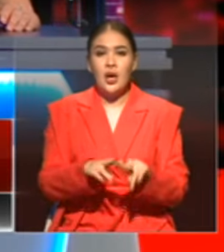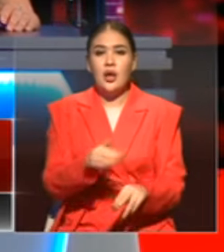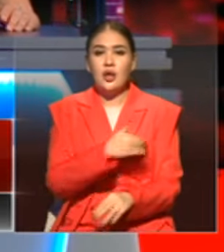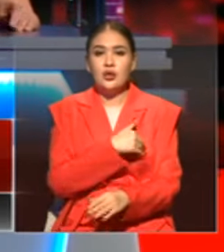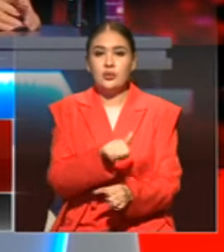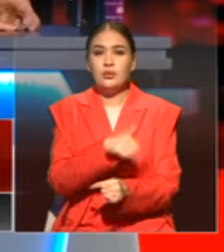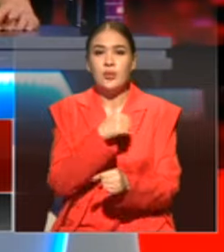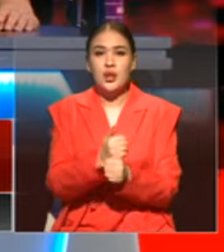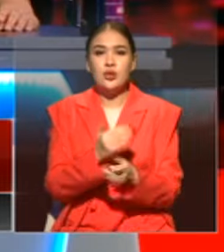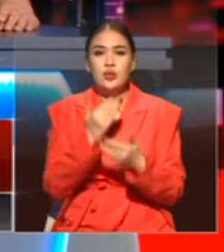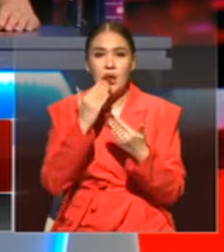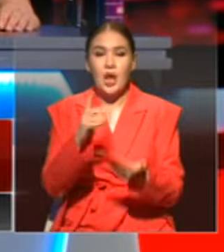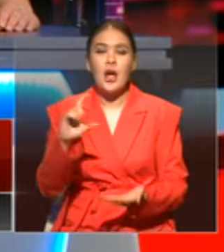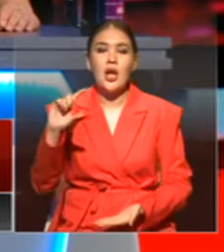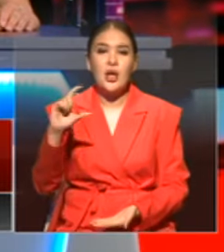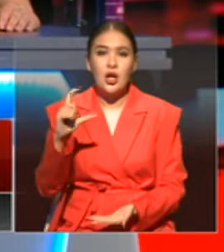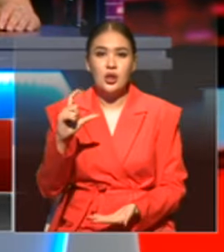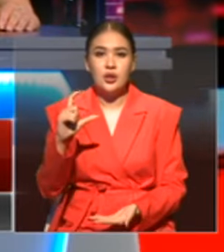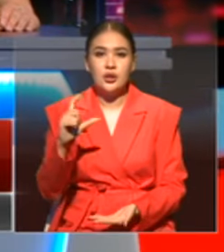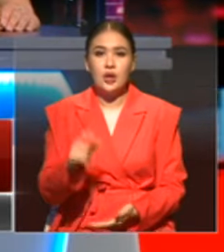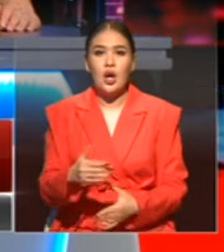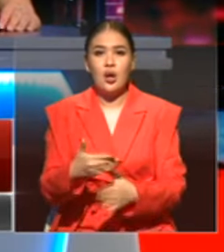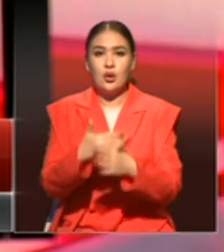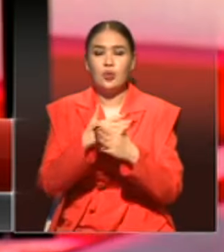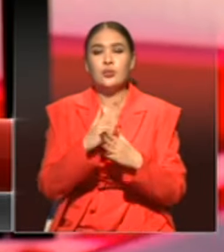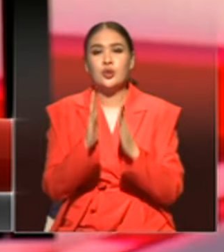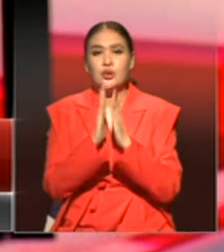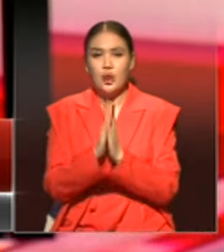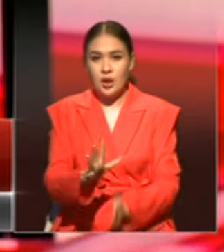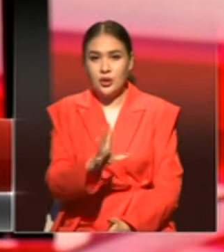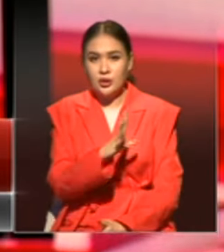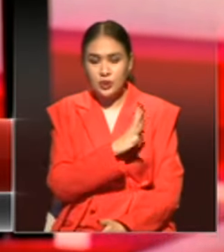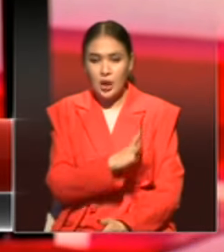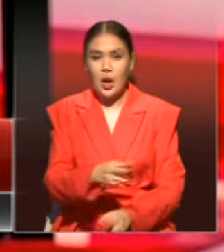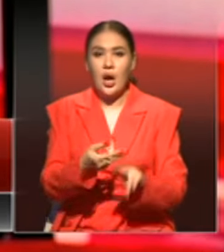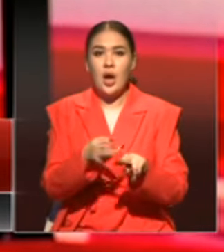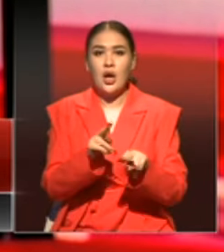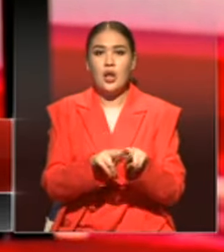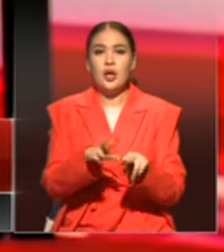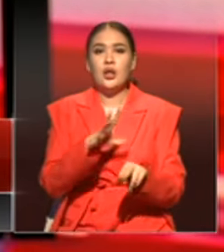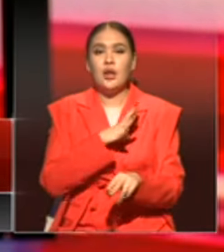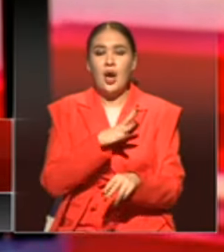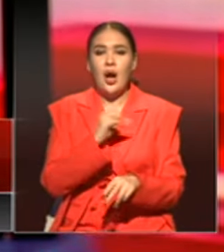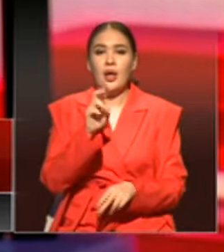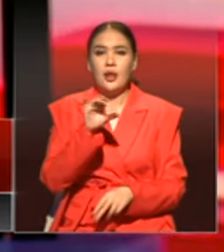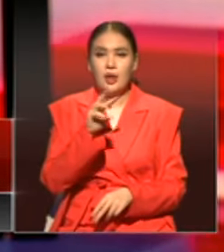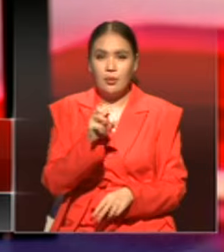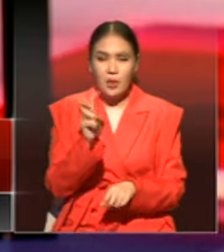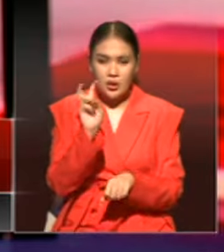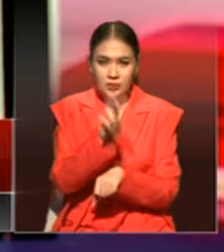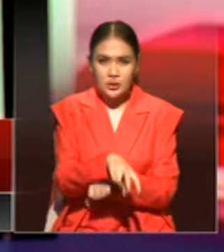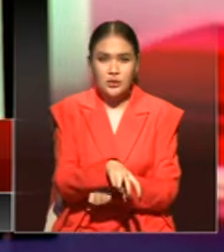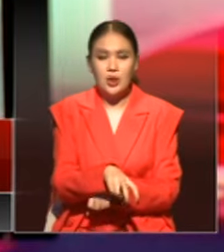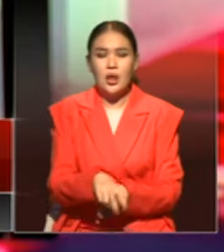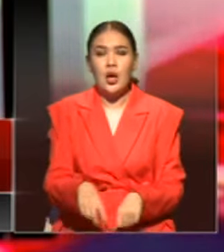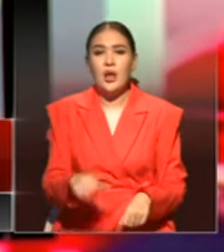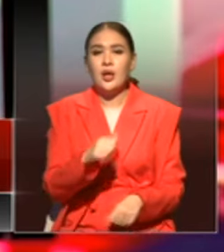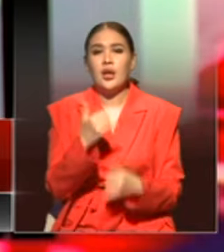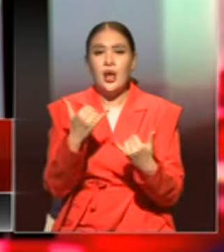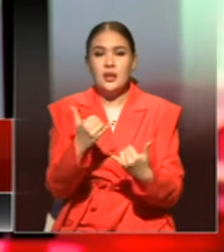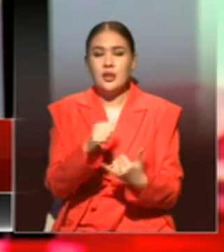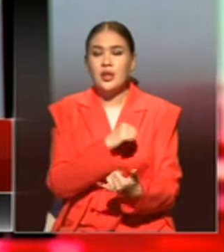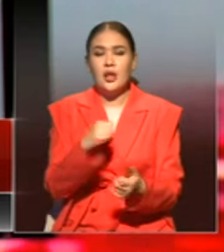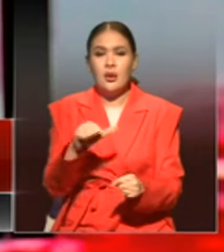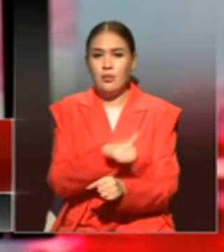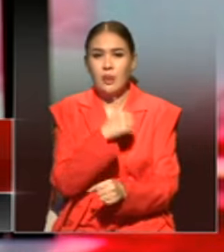жаңа мен экологиядан сіз айттыңыз ғой, иә, көмек сұрадық, ол жерге бардық, жергілікті акиматтарға да бардық. Бізге қазір ең бастысы жаңағы